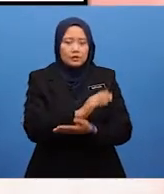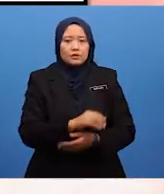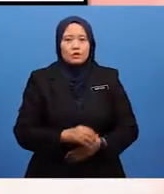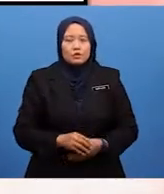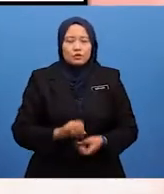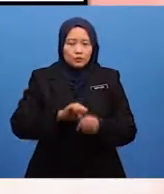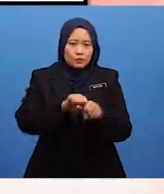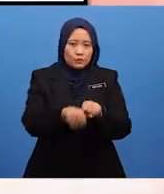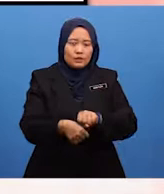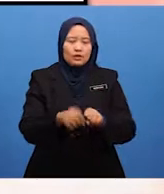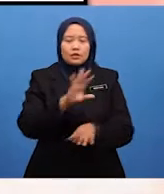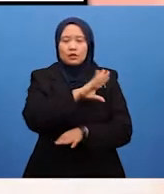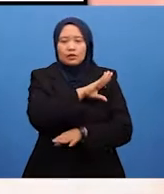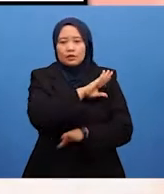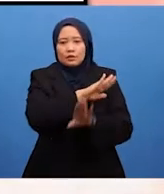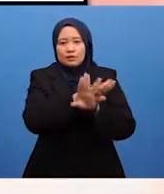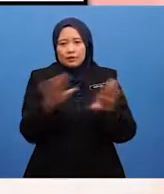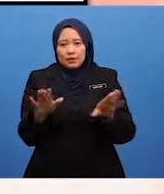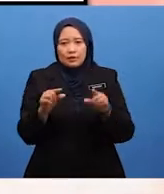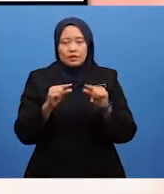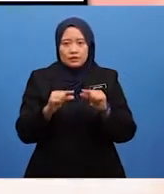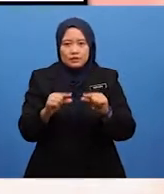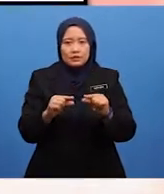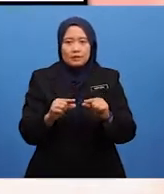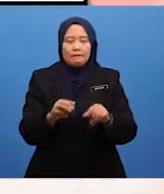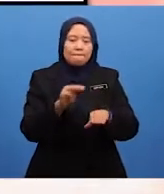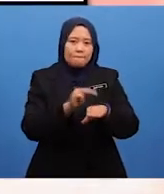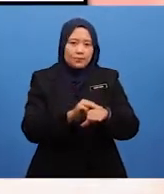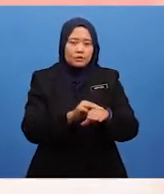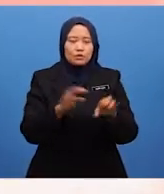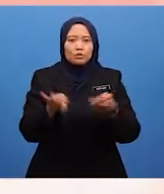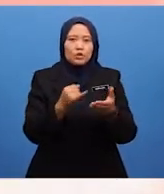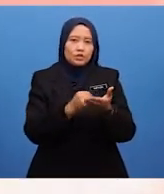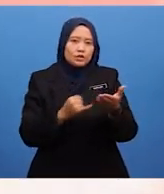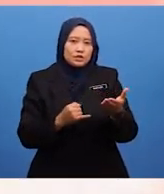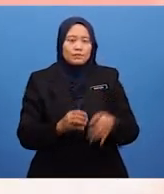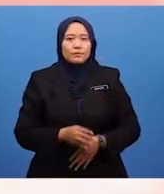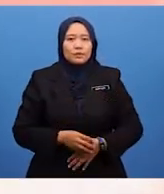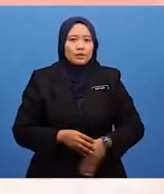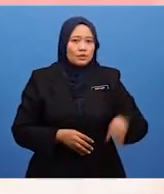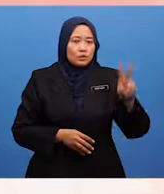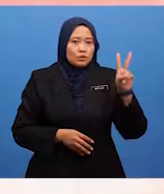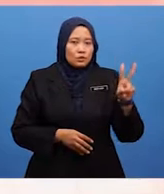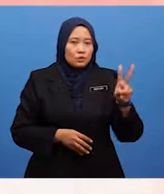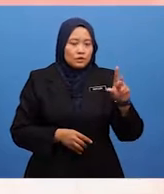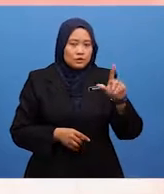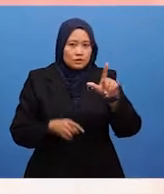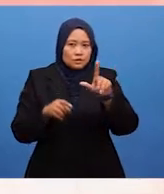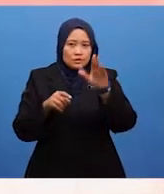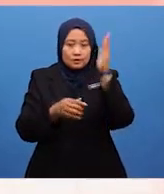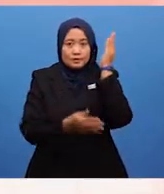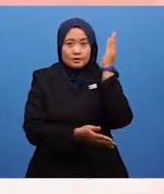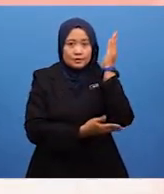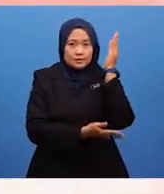agar tidak bergerak semasa kejem bener lukisannya oke dan yang kedua kita ada sesepuh putih apalah